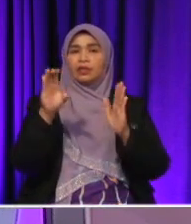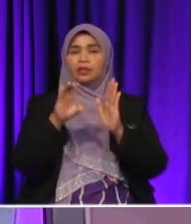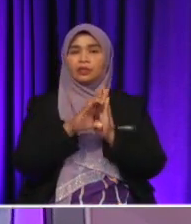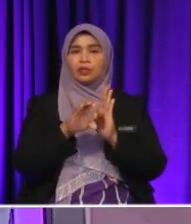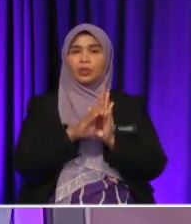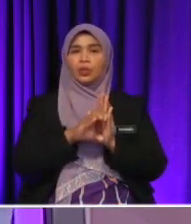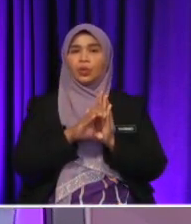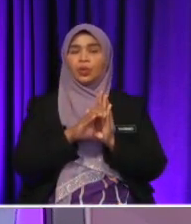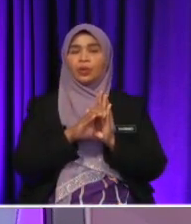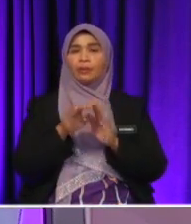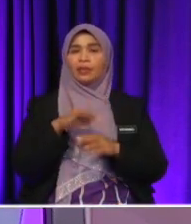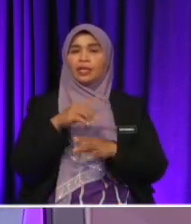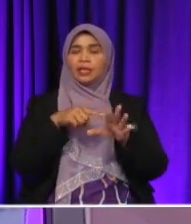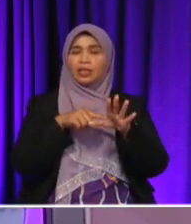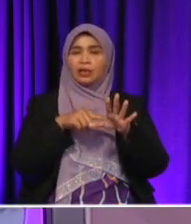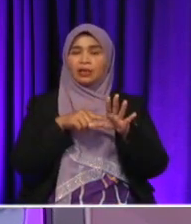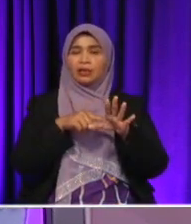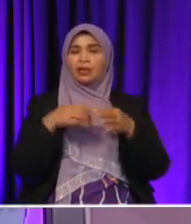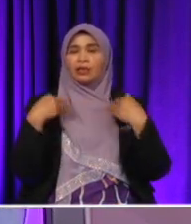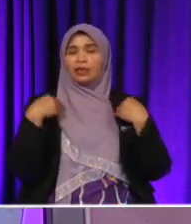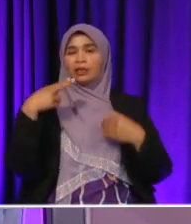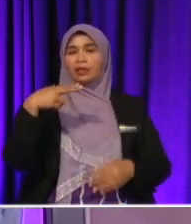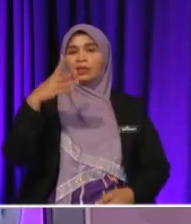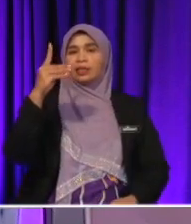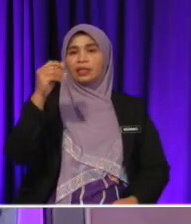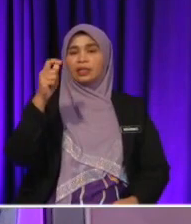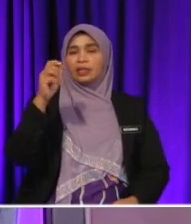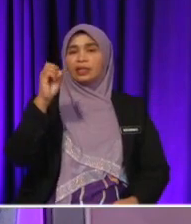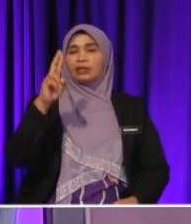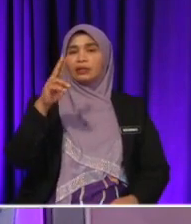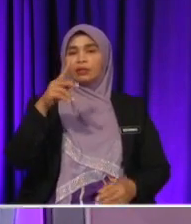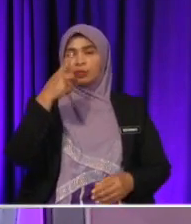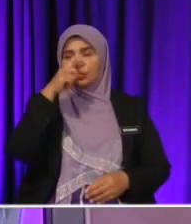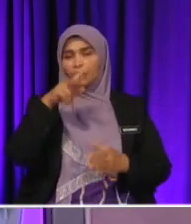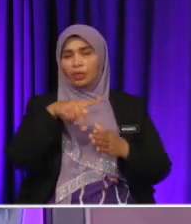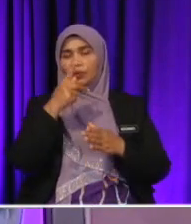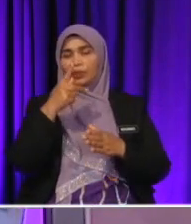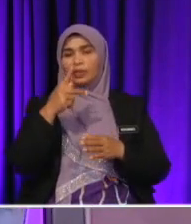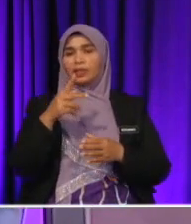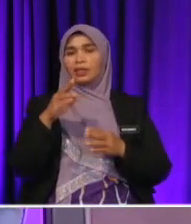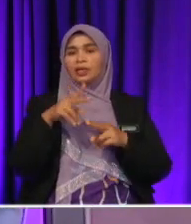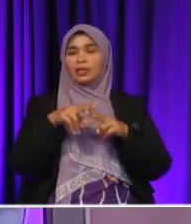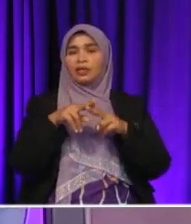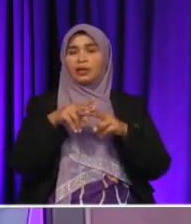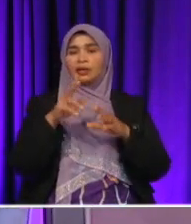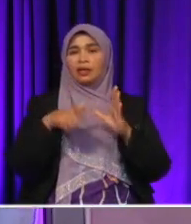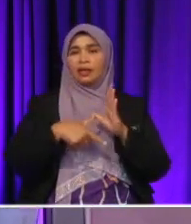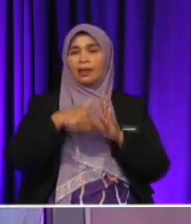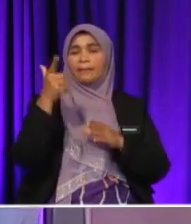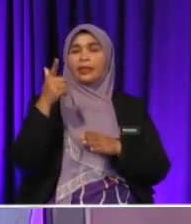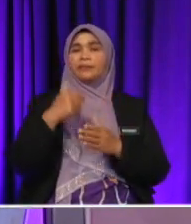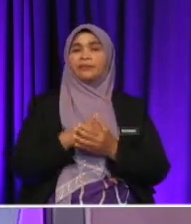adalah pada daun mempunyai hidater untuk mengeluarkan garam berlebihan akarnya bercabang luas untuk